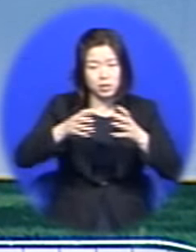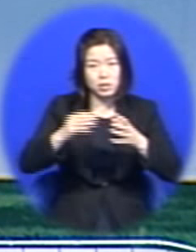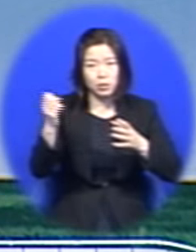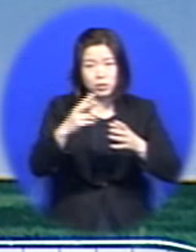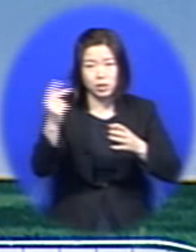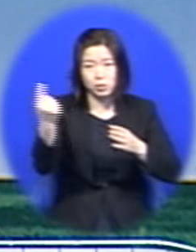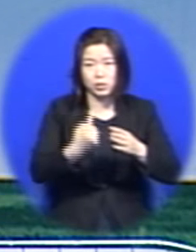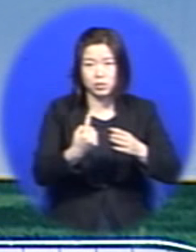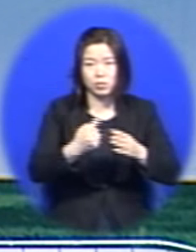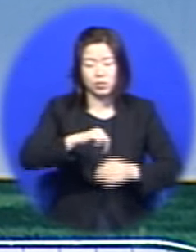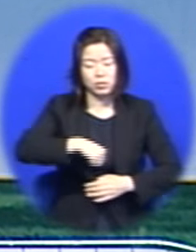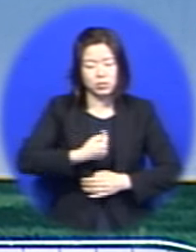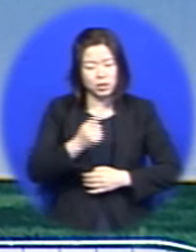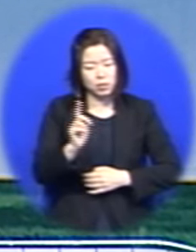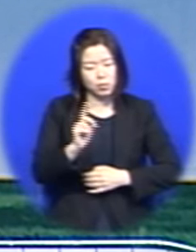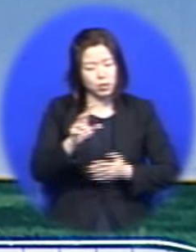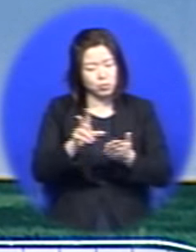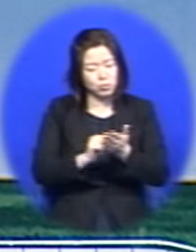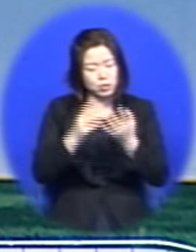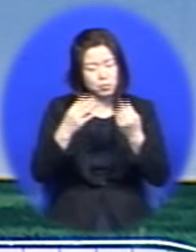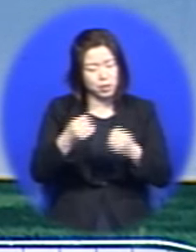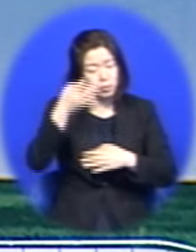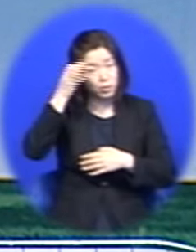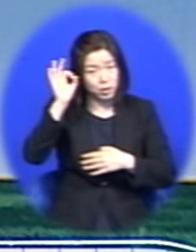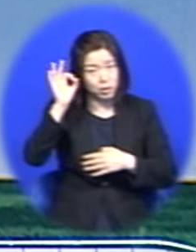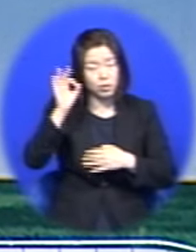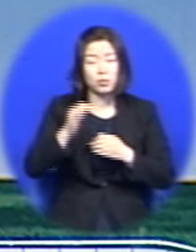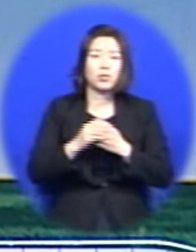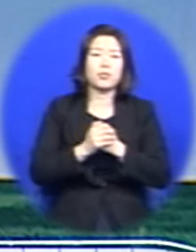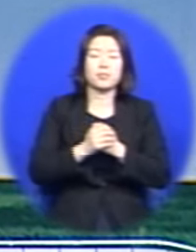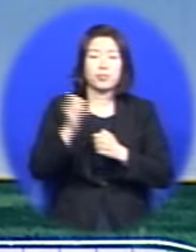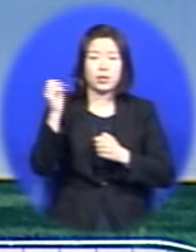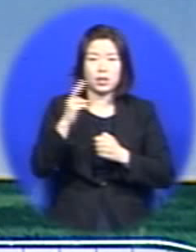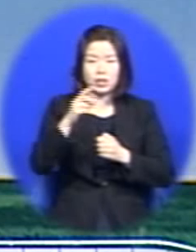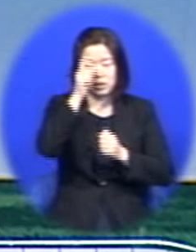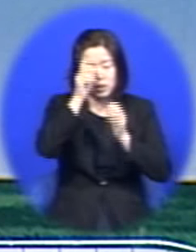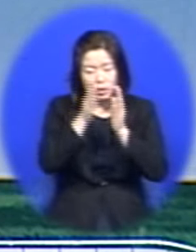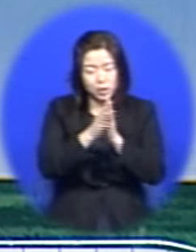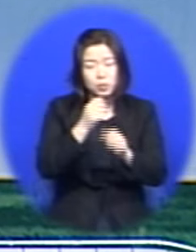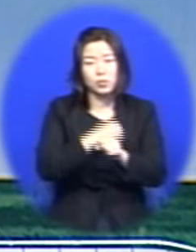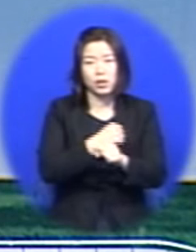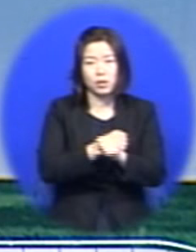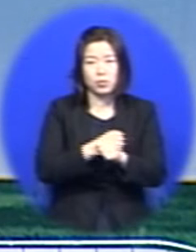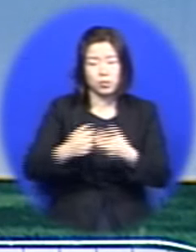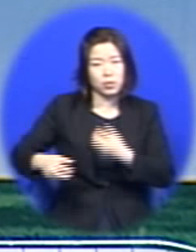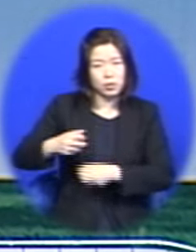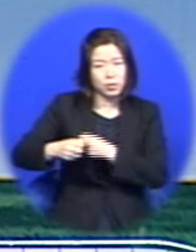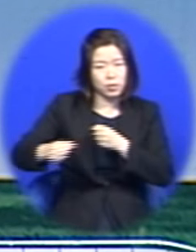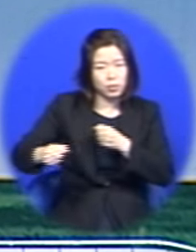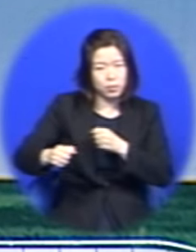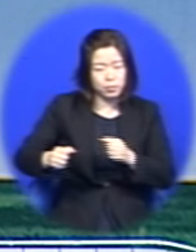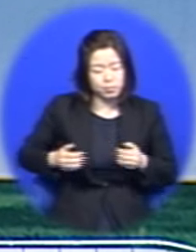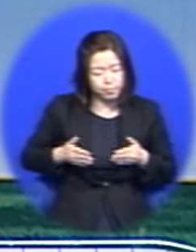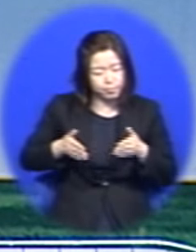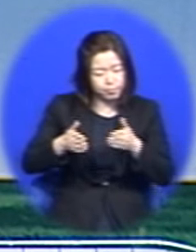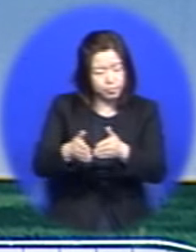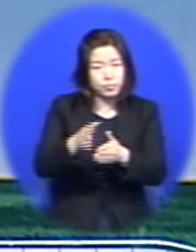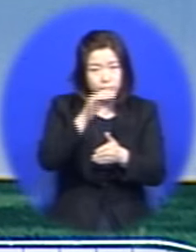자기가 뭐가 문제가 많구나 깨닫고 그가 다시 기도하고 그리고 수도 생활에